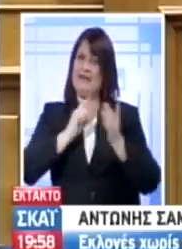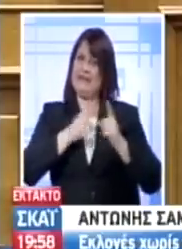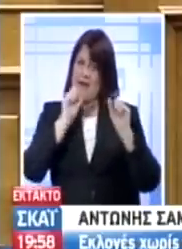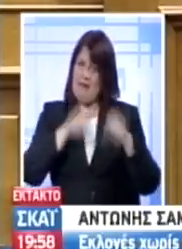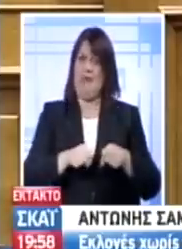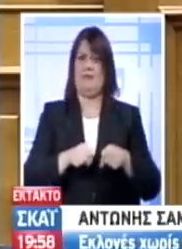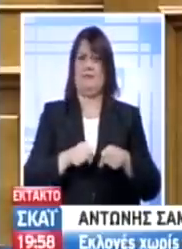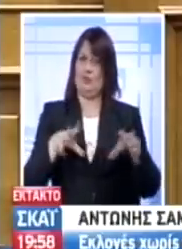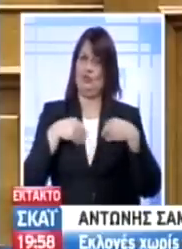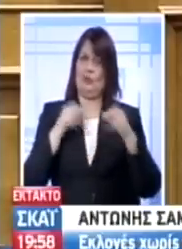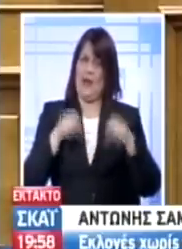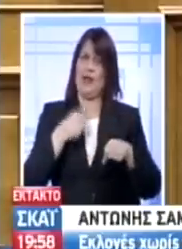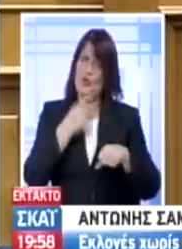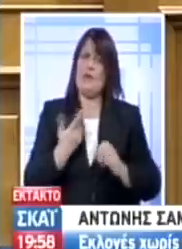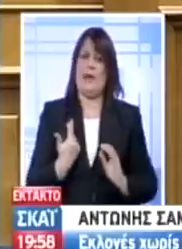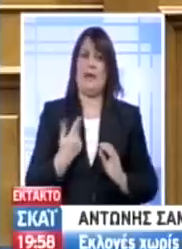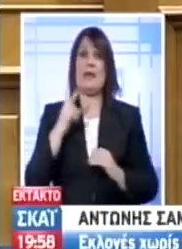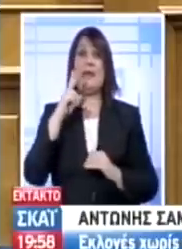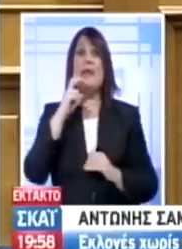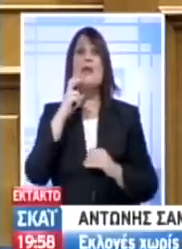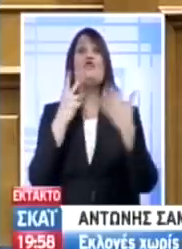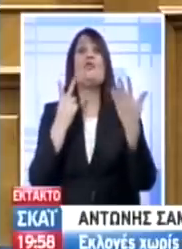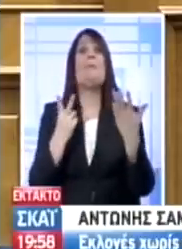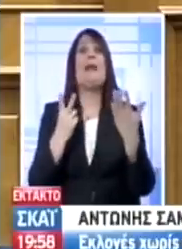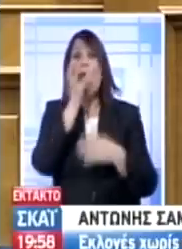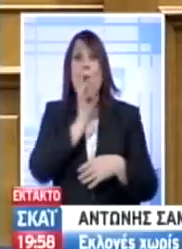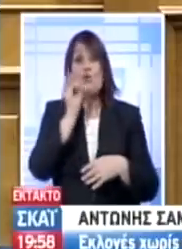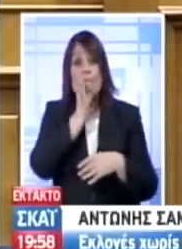αναπόφευκτο. Από τις 27 Οκτωβρίου,